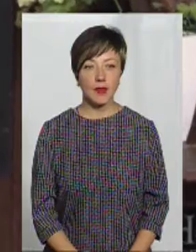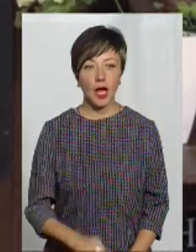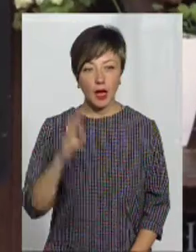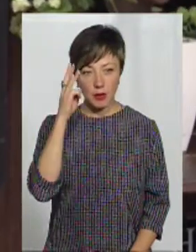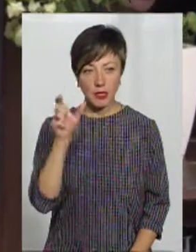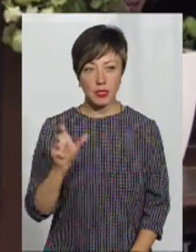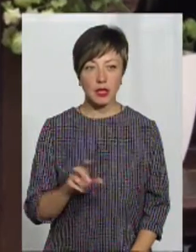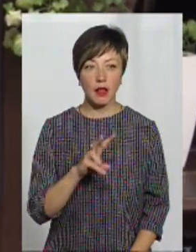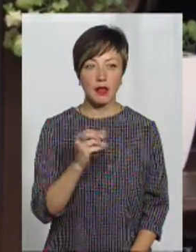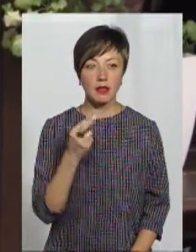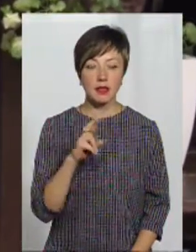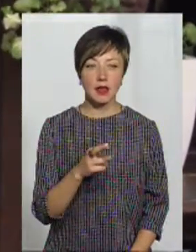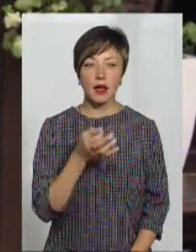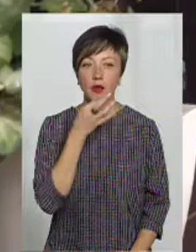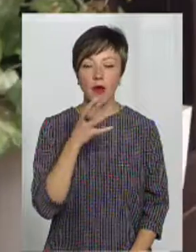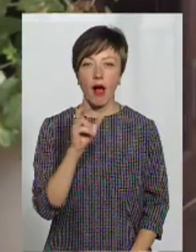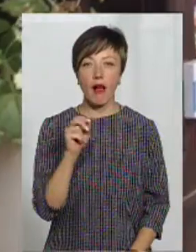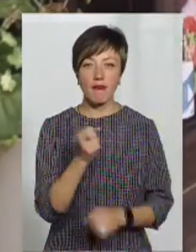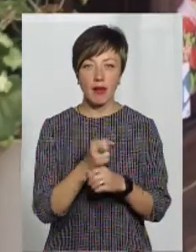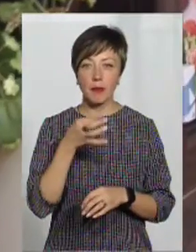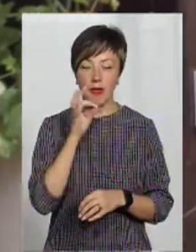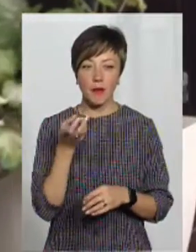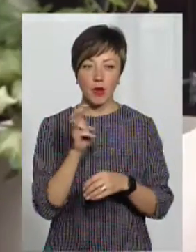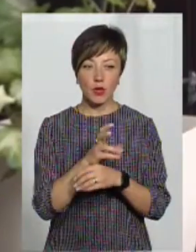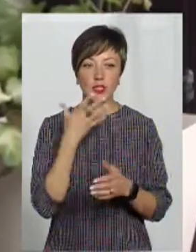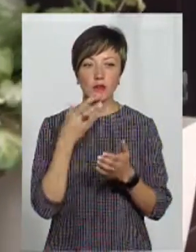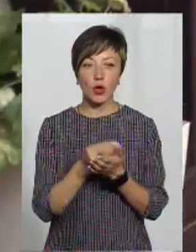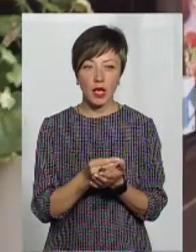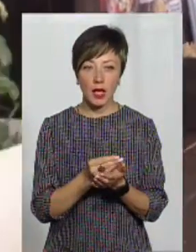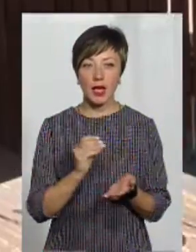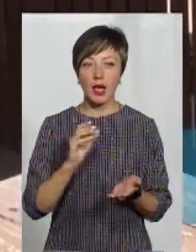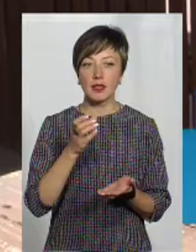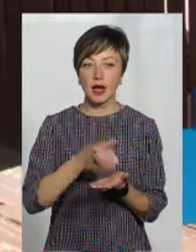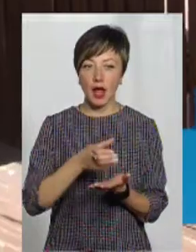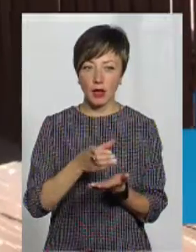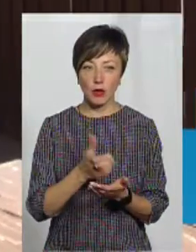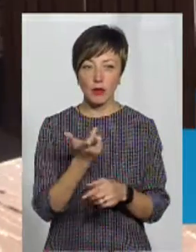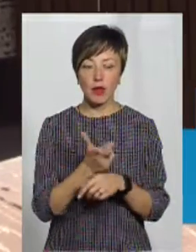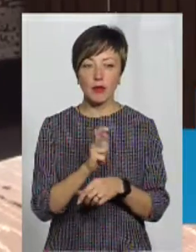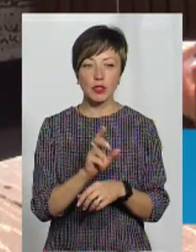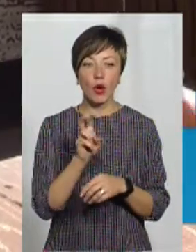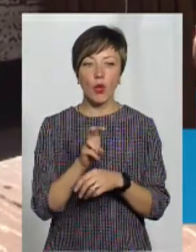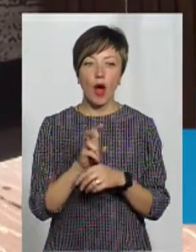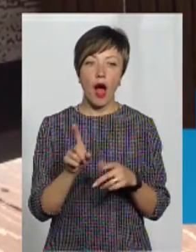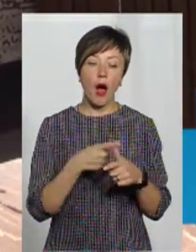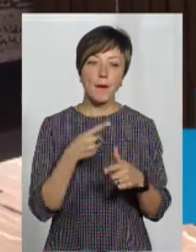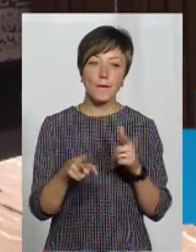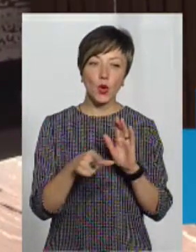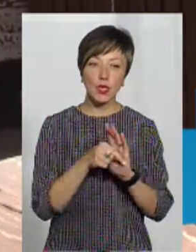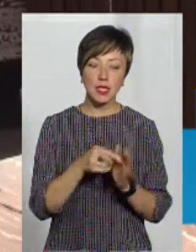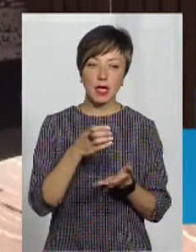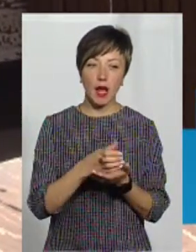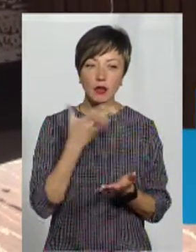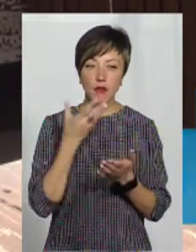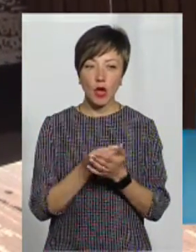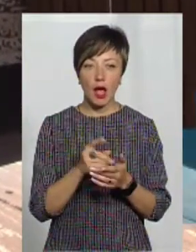Хмельничанка Леся Романюк любить каву з кав'ярні. Приходить у кафе зі своєю керамічною склянкою. Переважно ходжу так, або зі своєю склянкою, або